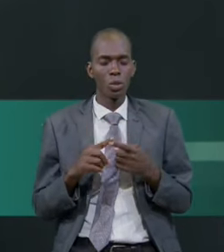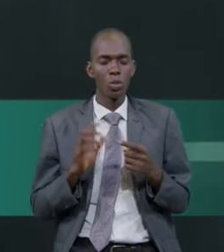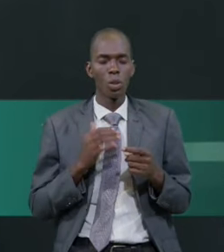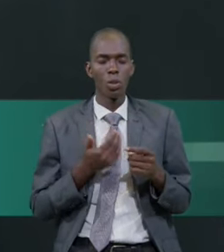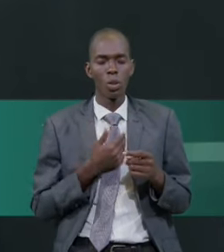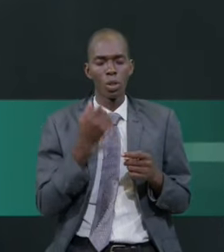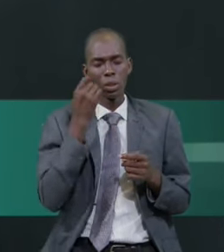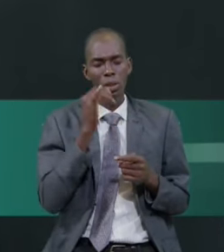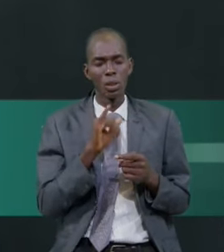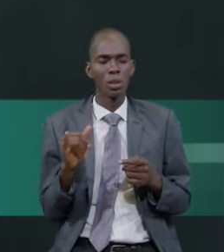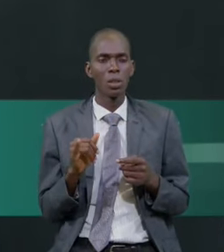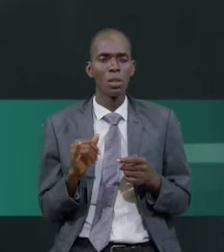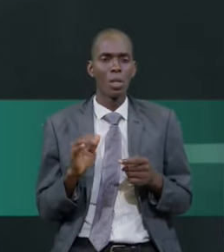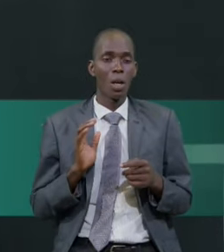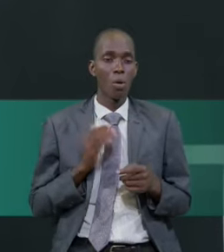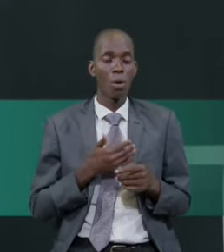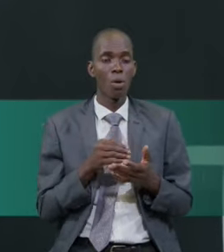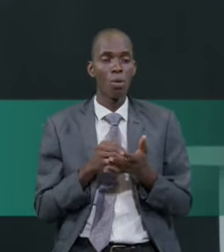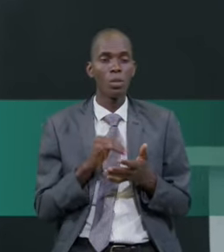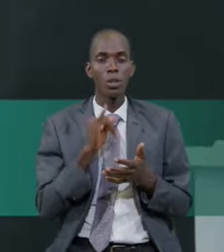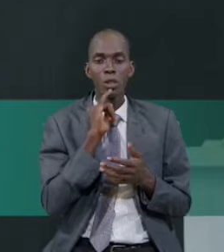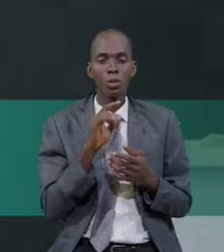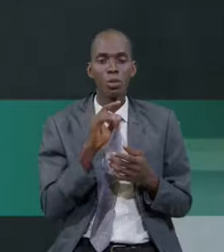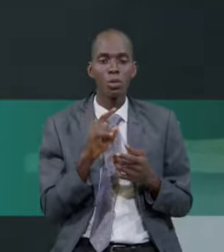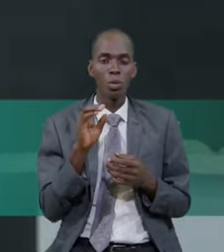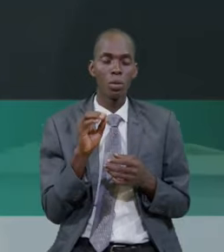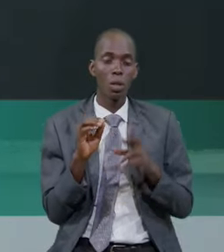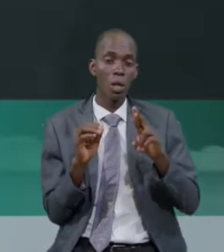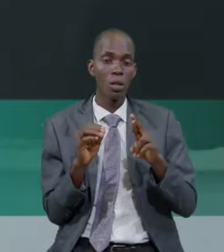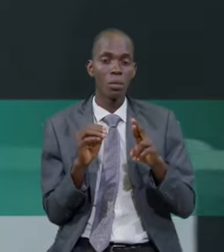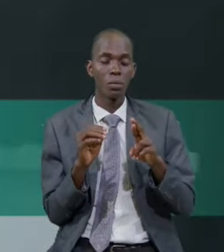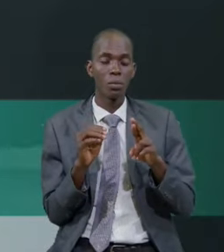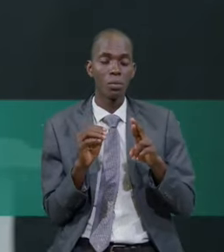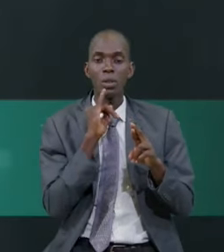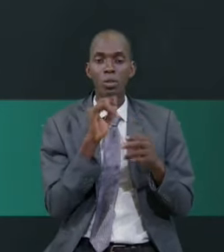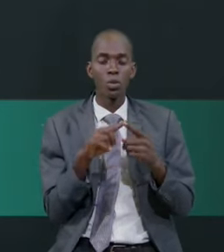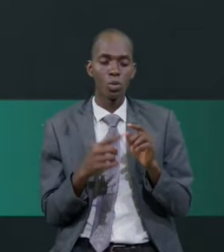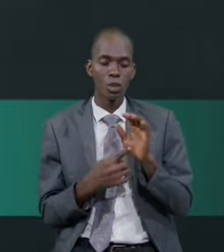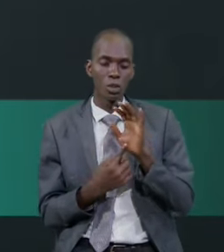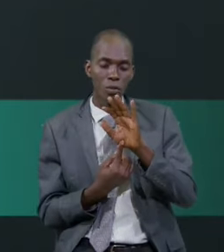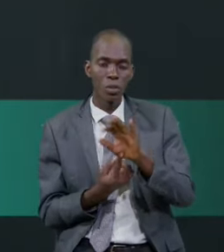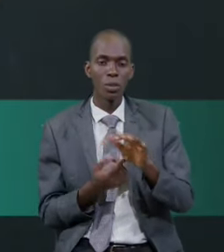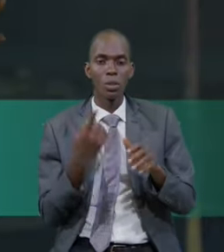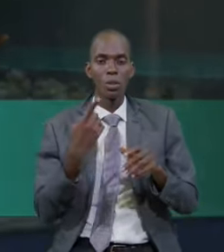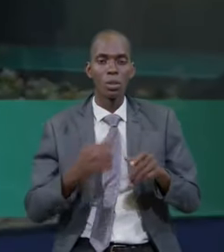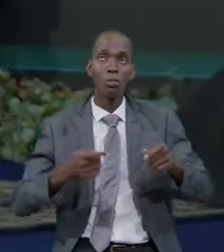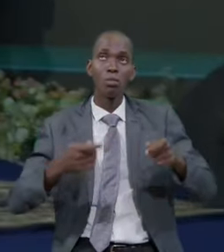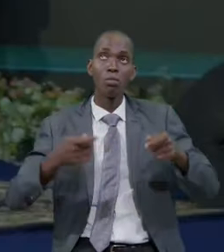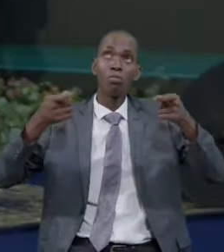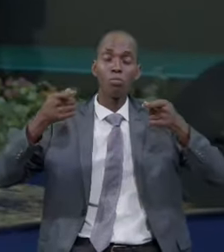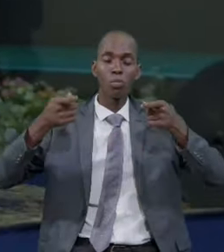R, c'est pour révéler la souveraineté du Fils. Révéler la souveraineté du